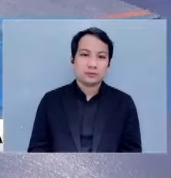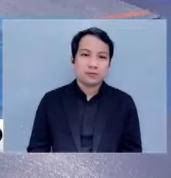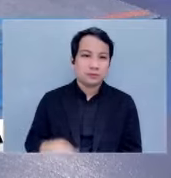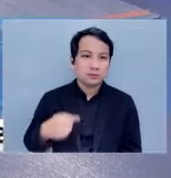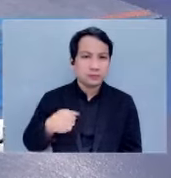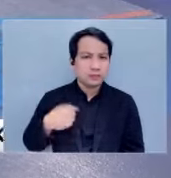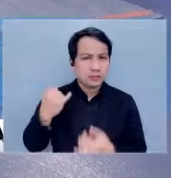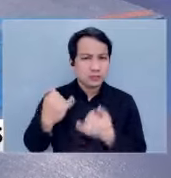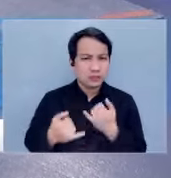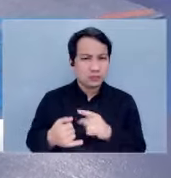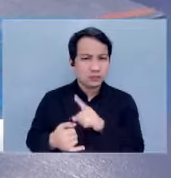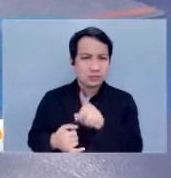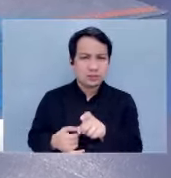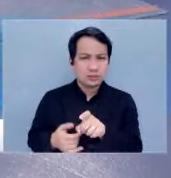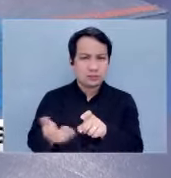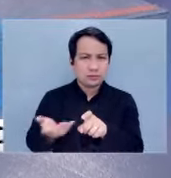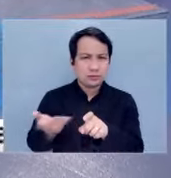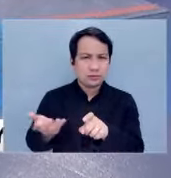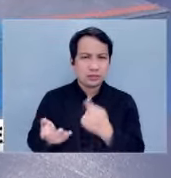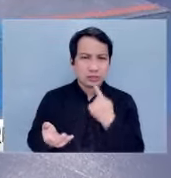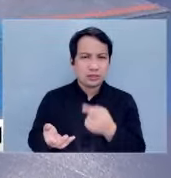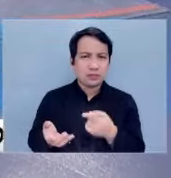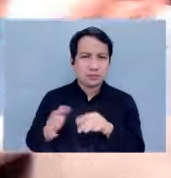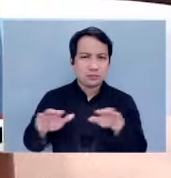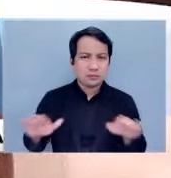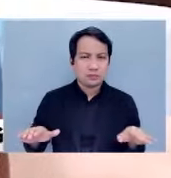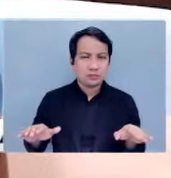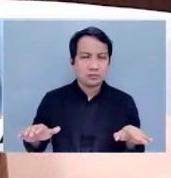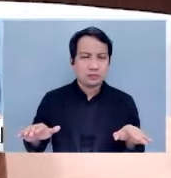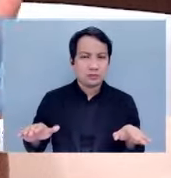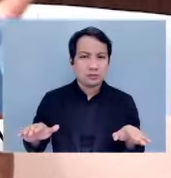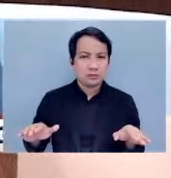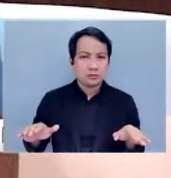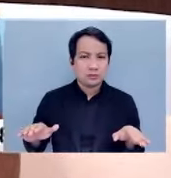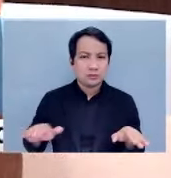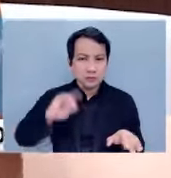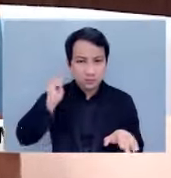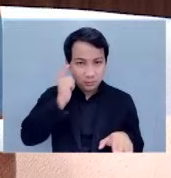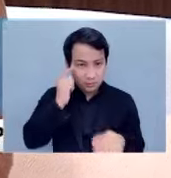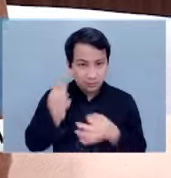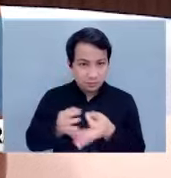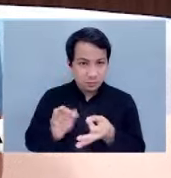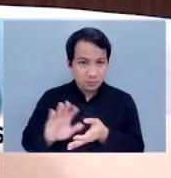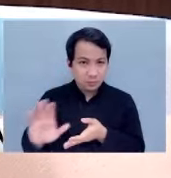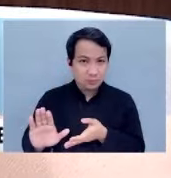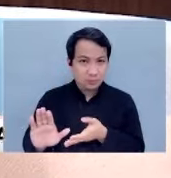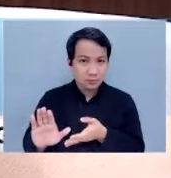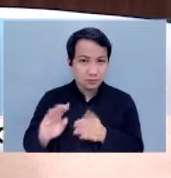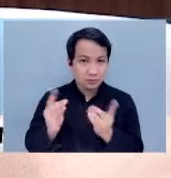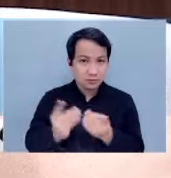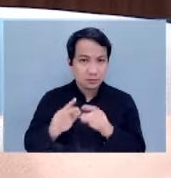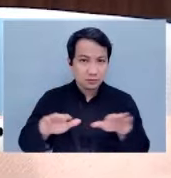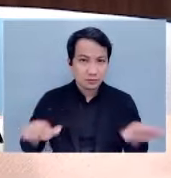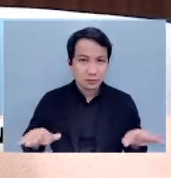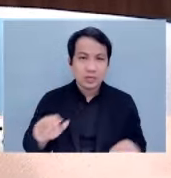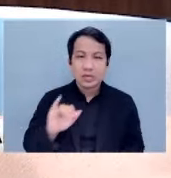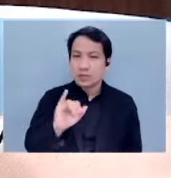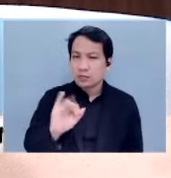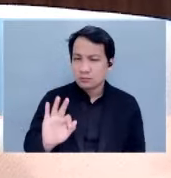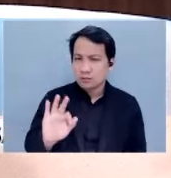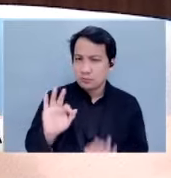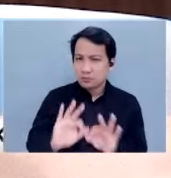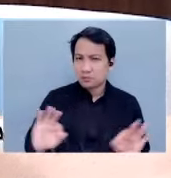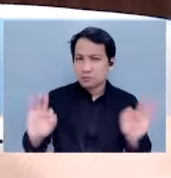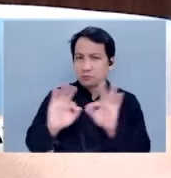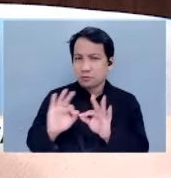kong malaman anong say ng mga bata. Kinakausap ba ng gobyerno ang ng ahensya natin ang mga bata kasi napaka-importanting pakinggan